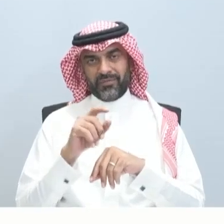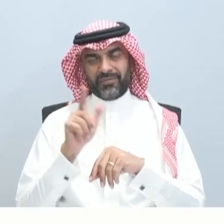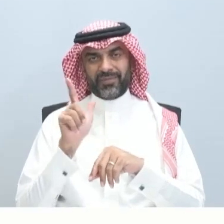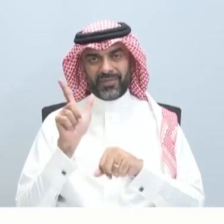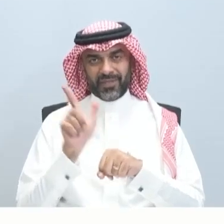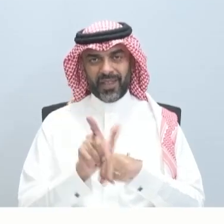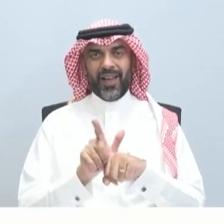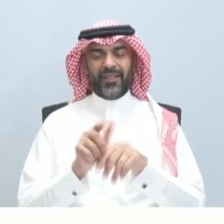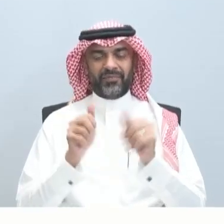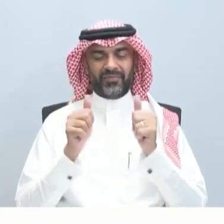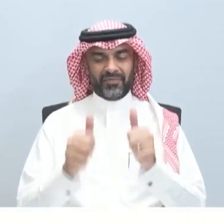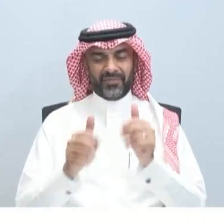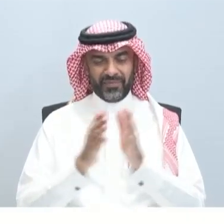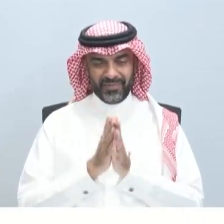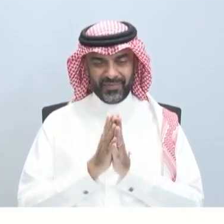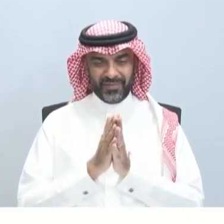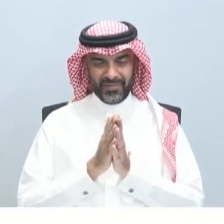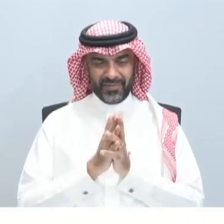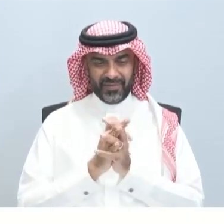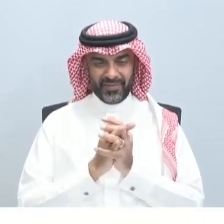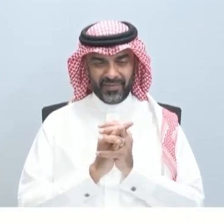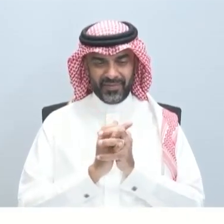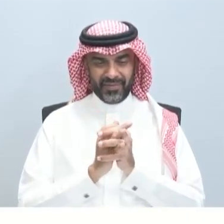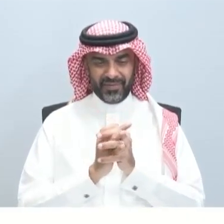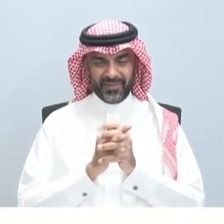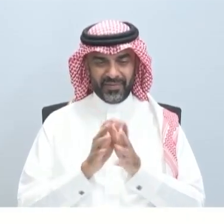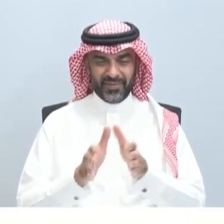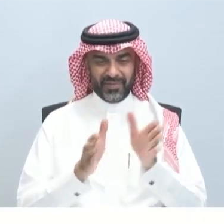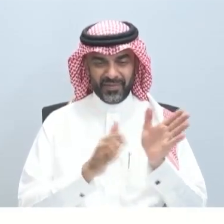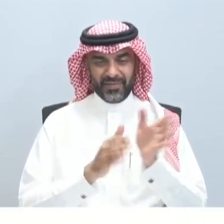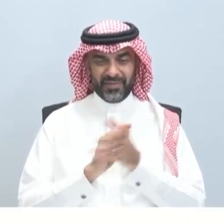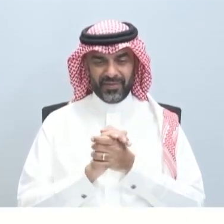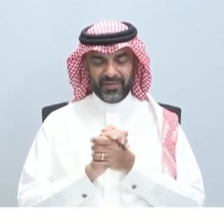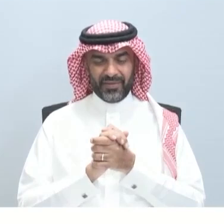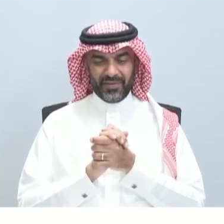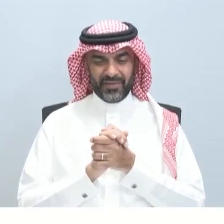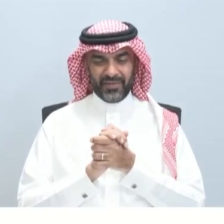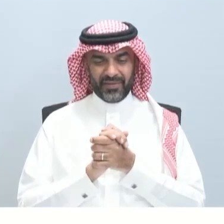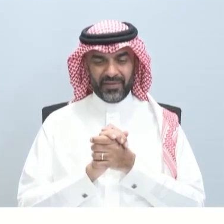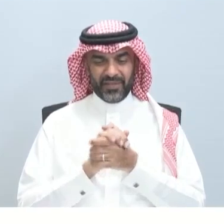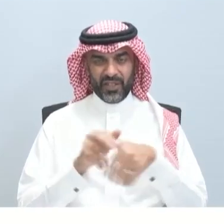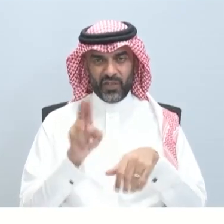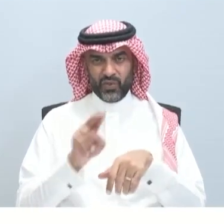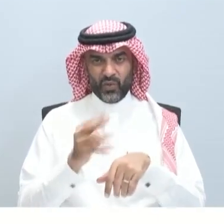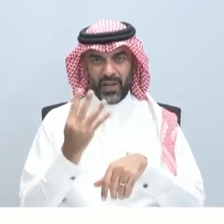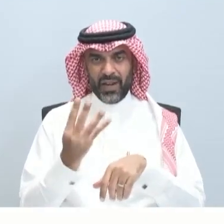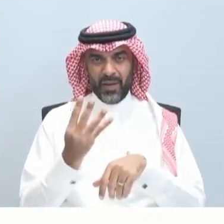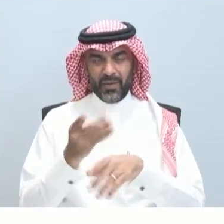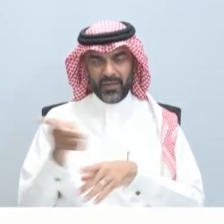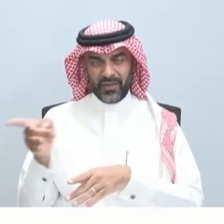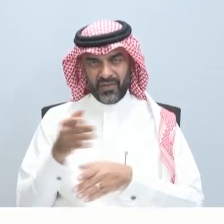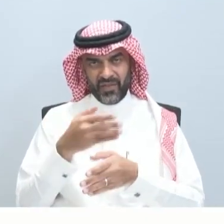وبناتي صحيحه اذا بهذا الشكل اجبناه على هذه الاسئله وننتقل الى السؤال الرابع تفضل يا